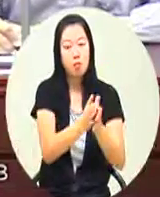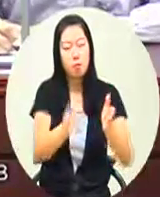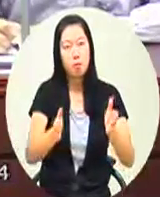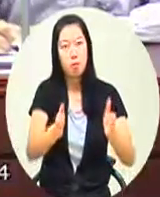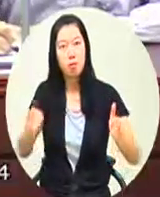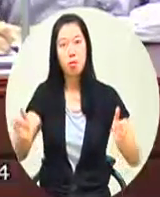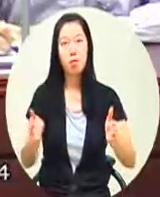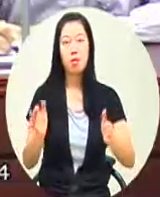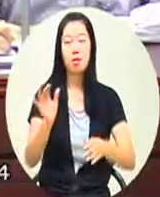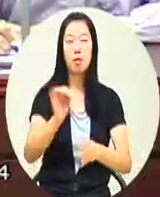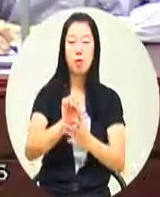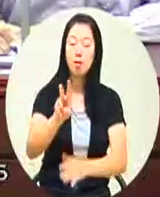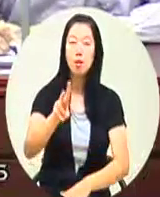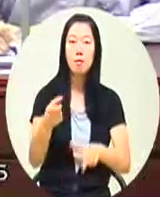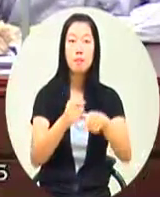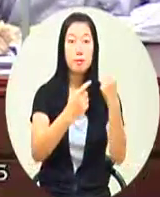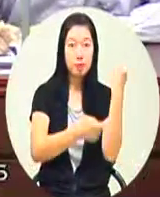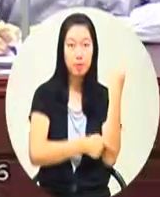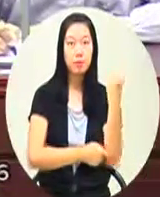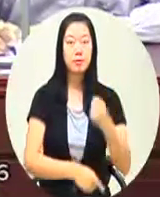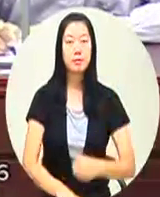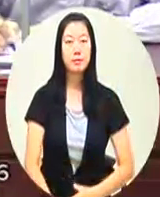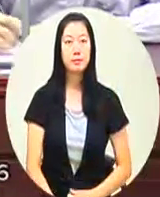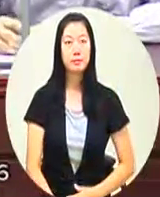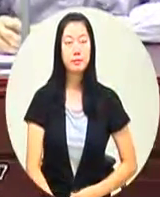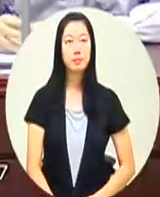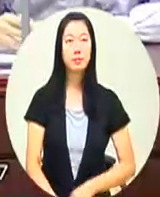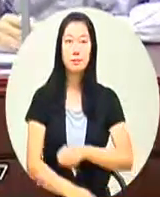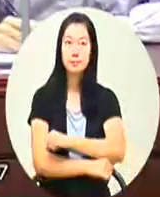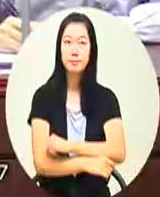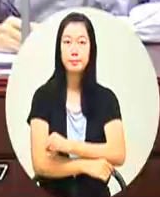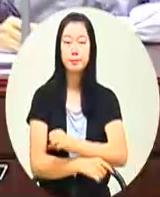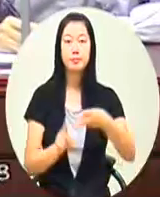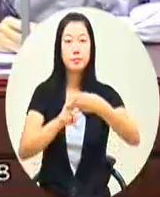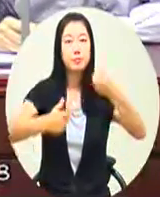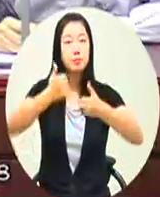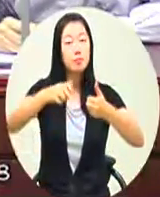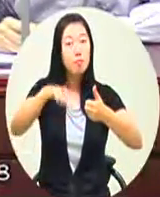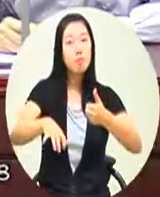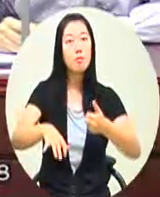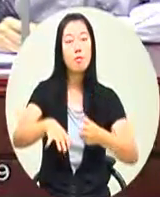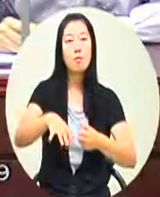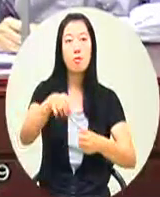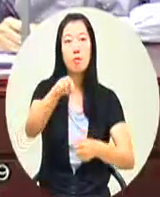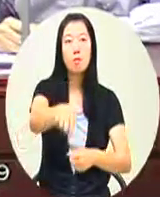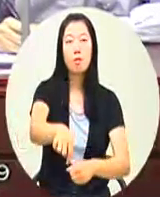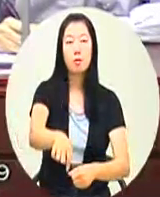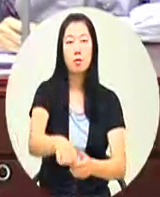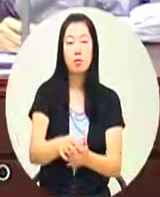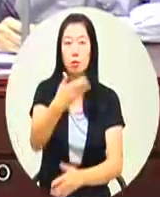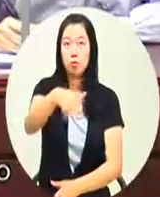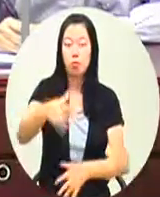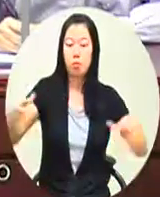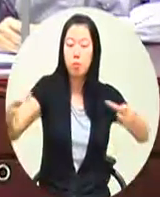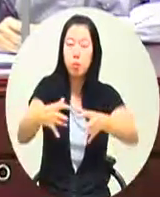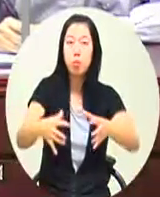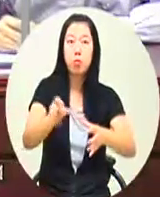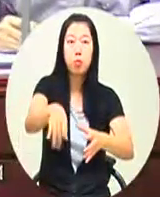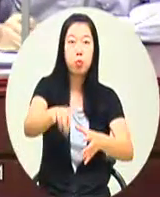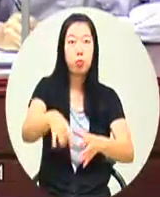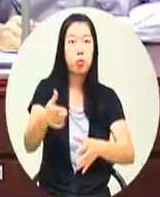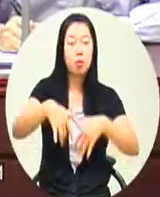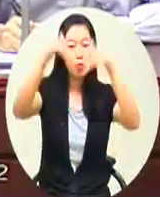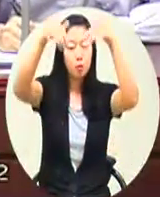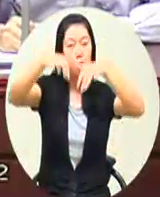延伸。那最后一个问题是在试运主场管这个部分，在这个集水区它的雨水规划